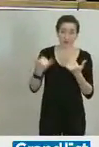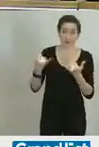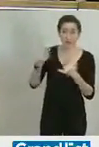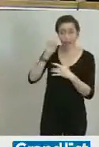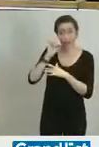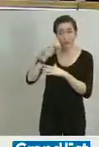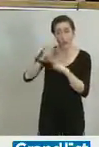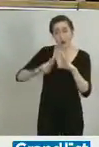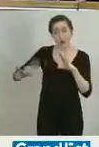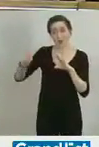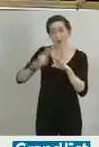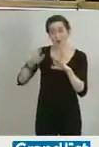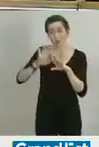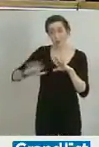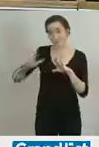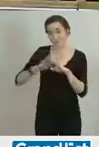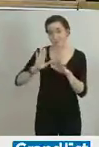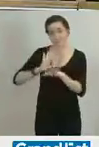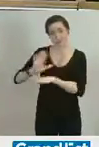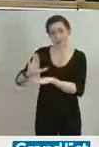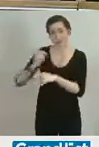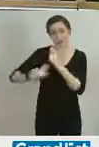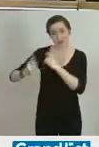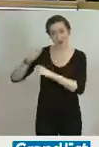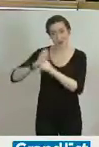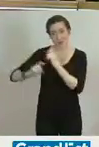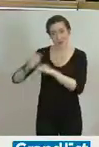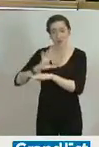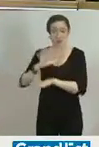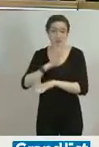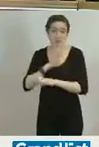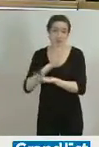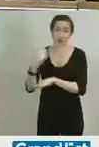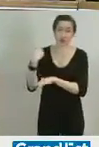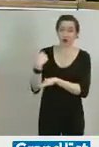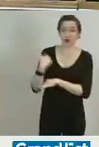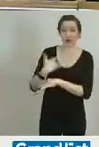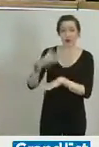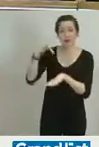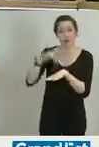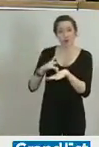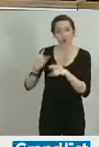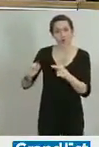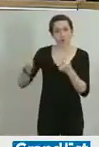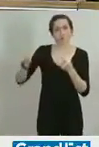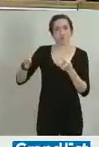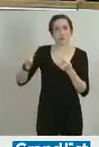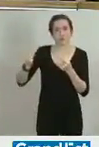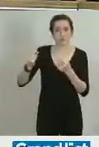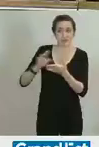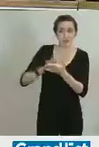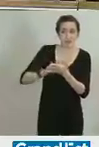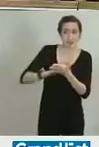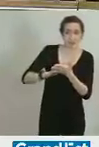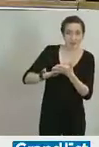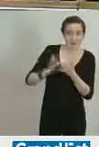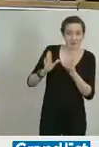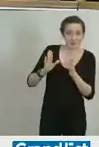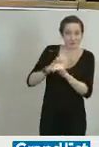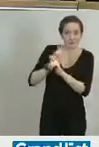été traversé par de nouveaux conflits. Et ce faisant, j'espère que j'ai respecté l'injonction de Marc